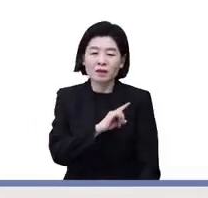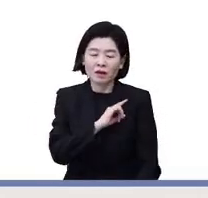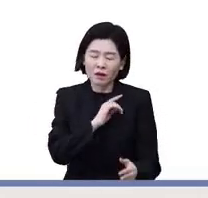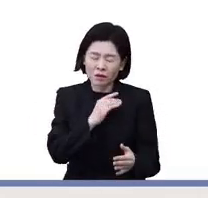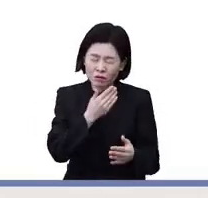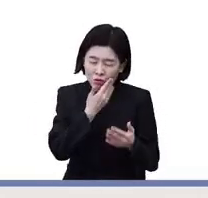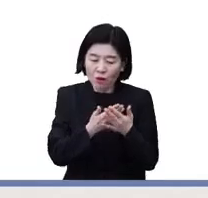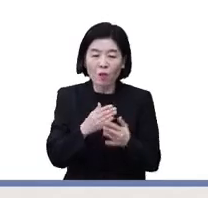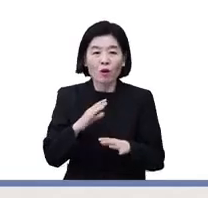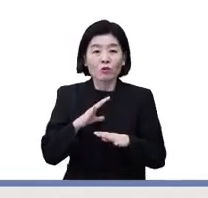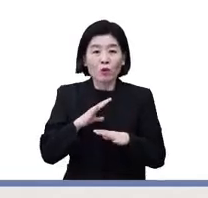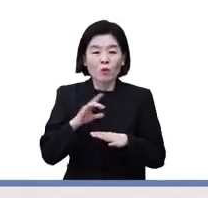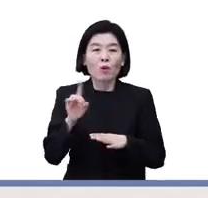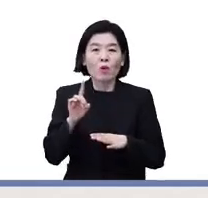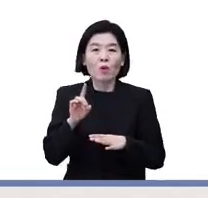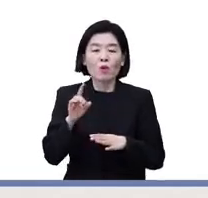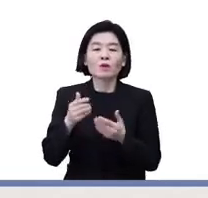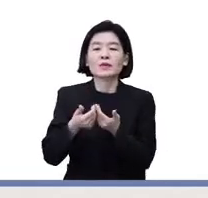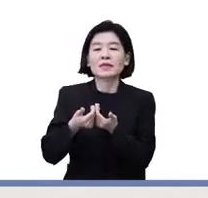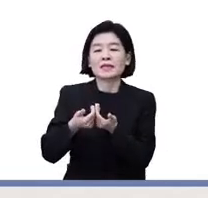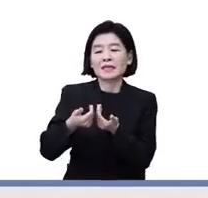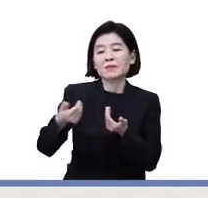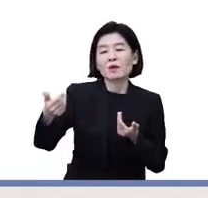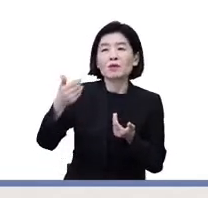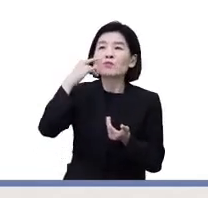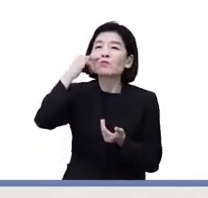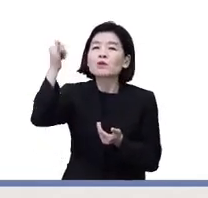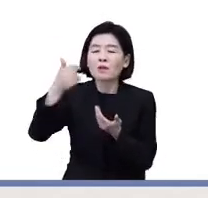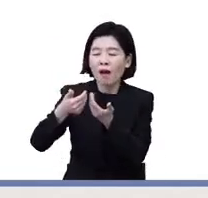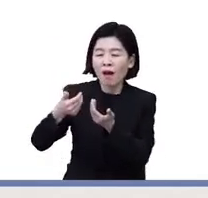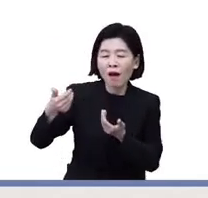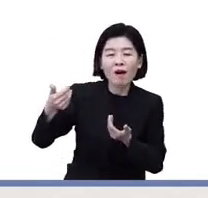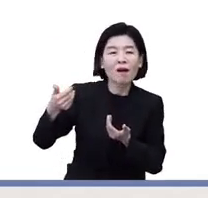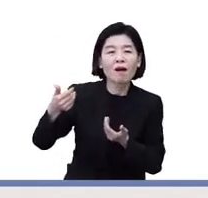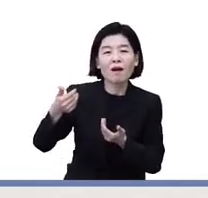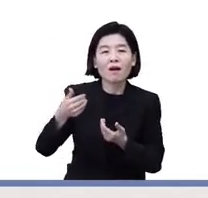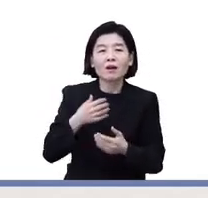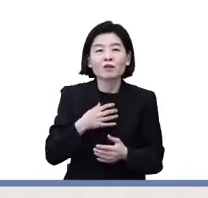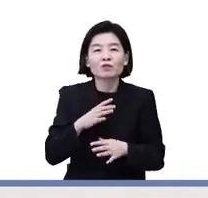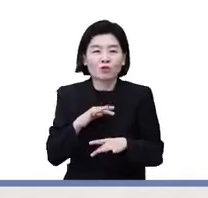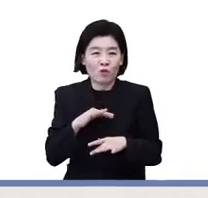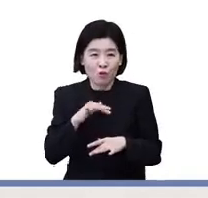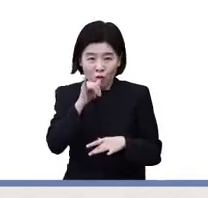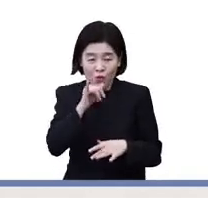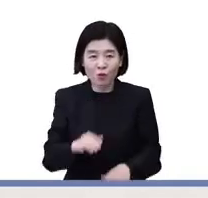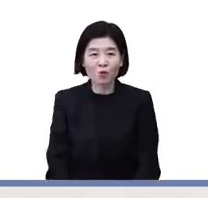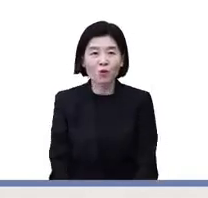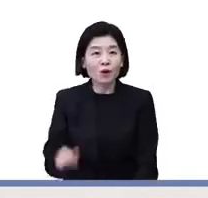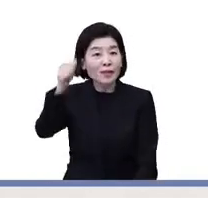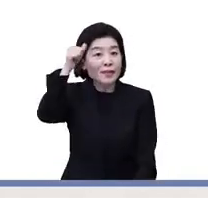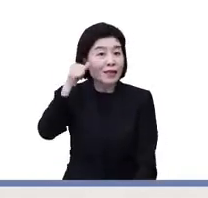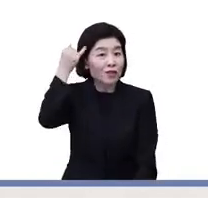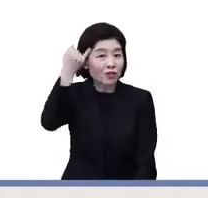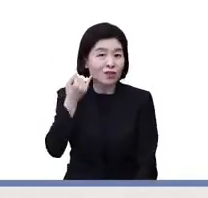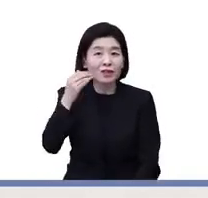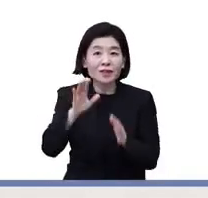부모와 헤어지는 것에 대한 좀 구체적인 두려움입니다. 사춘기가 되면은 이 죽음이 보편적,